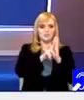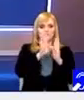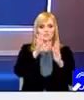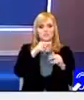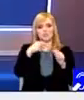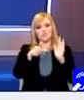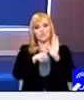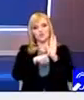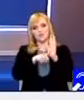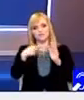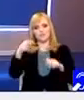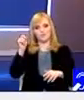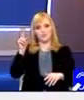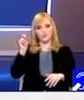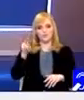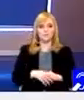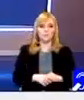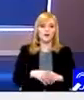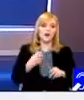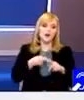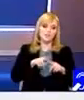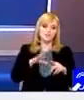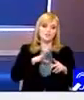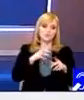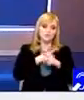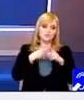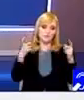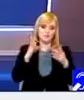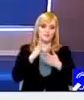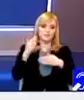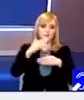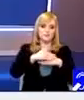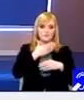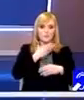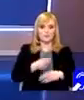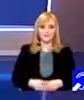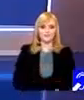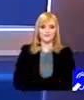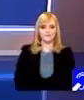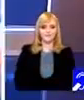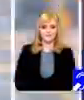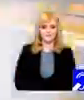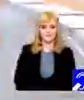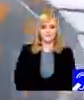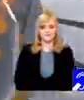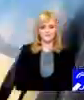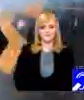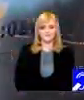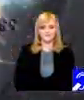între 6 și 12 grade Celsius. Acestea au fost informațiile. Să aveți o seară frumoasă!